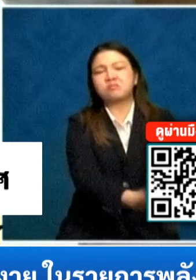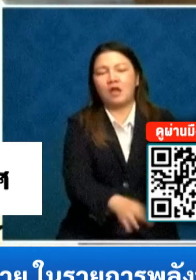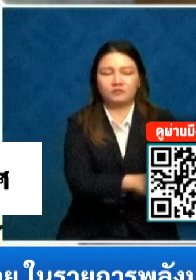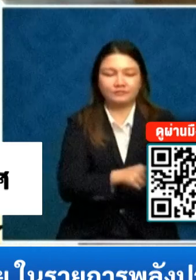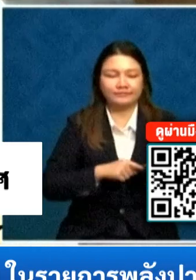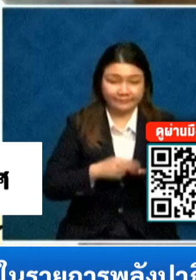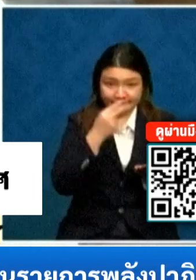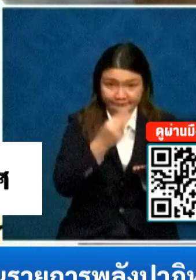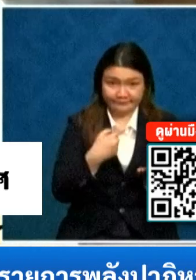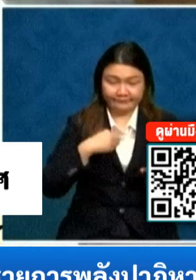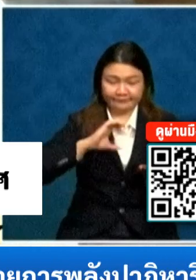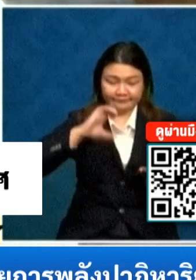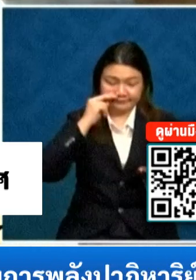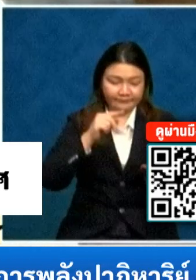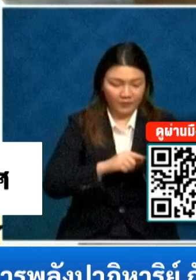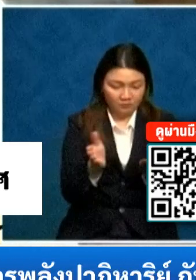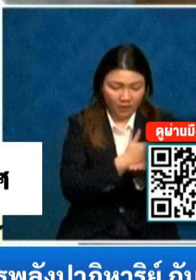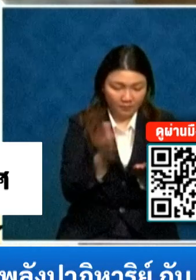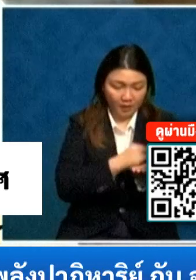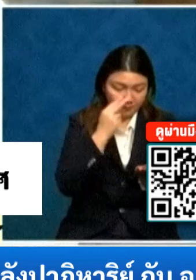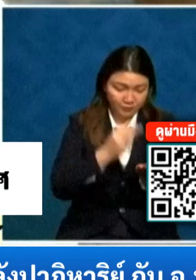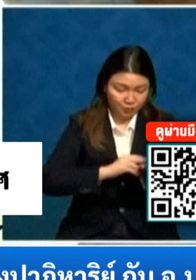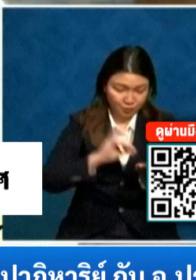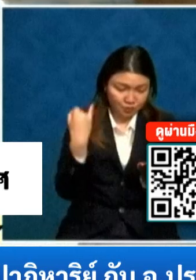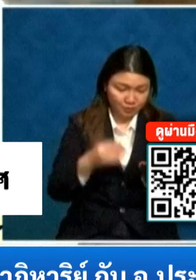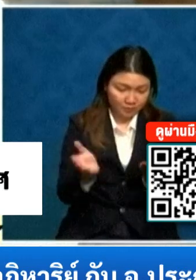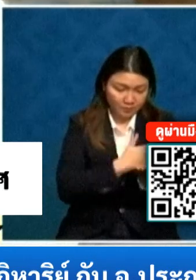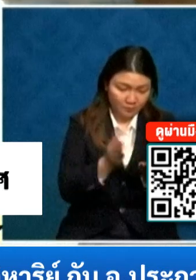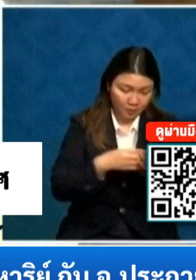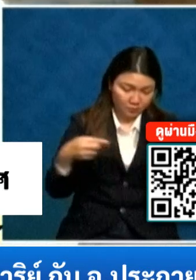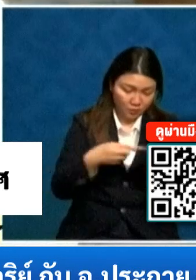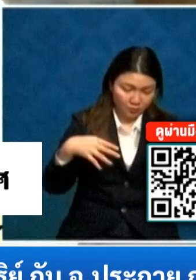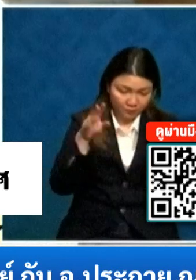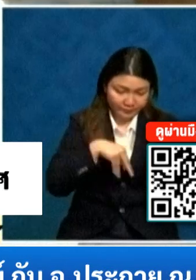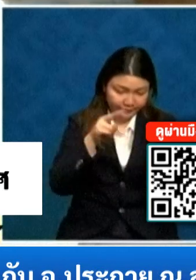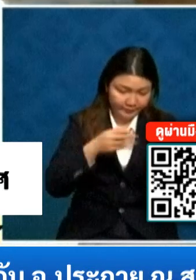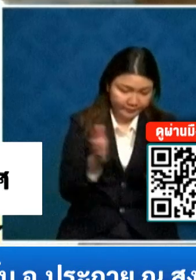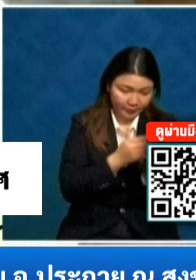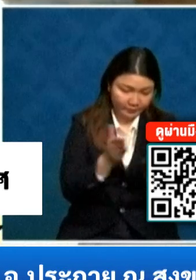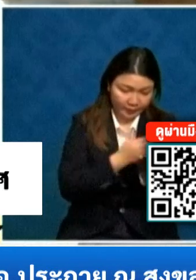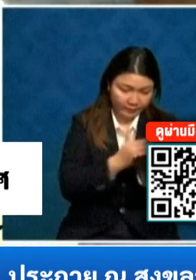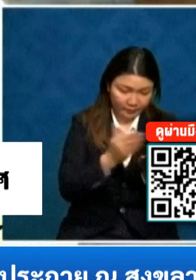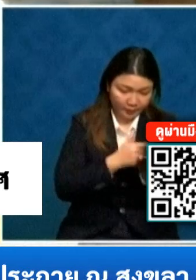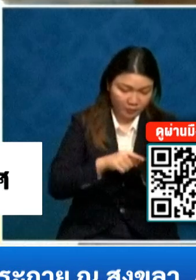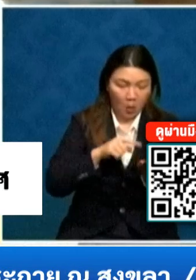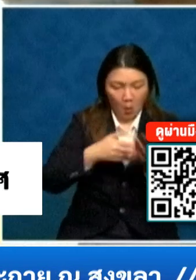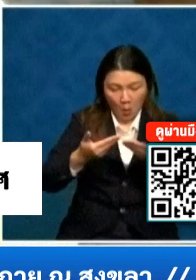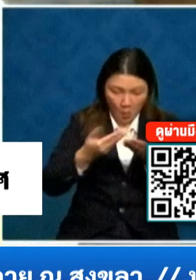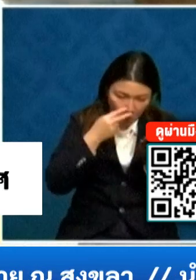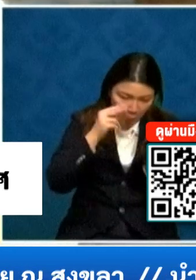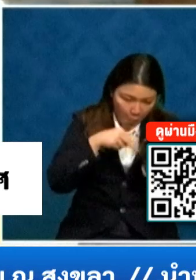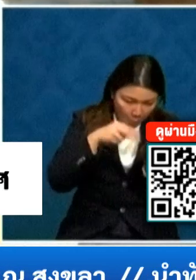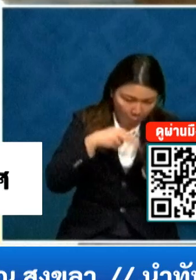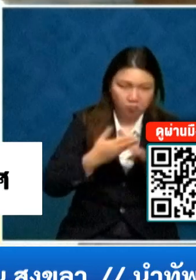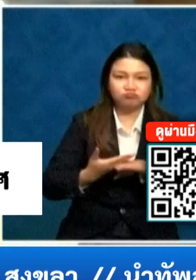เอกสารต่างๆที่ทำมาเนี่ยนะครับมันถูกต้องหรือไม่มันคาดเคลื่อนหรือไม่นะครับใช้เวลาในการพิจารณานานครับแล้วหลัง